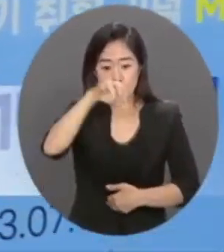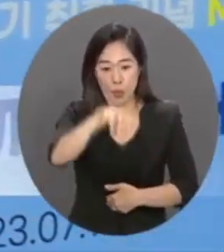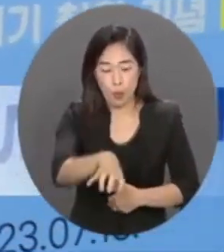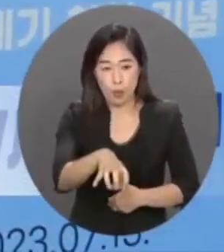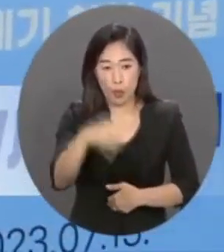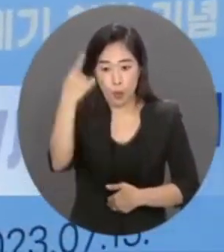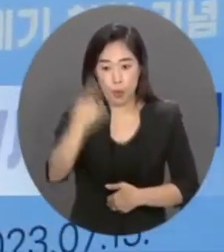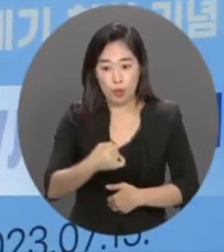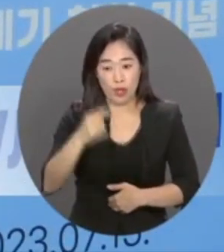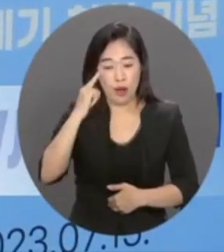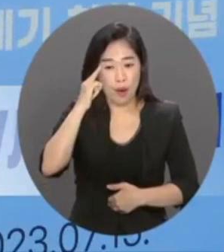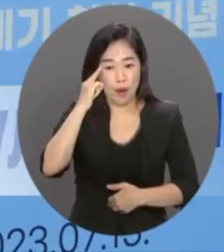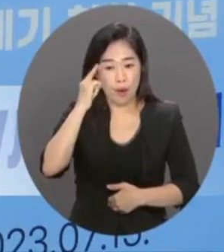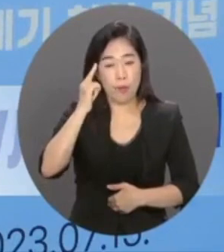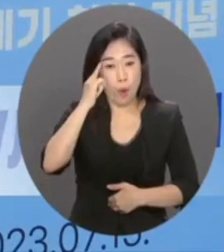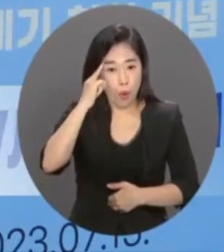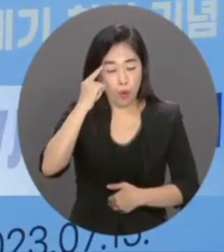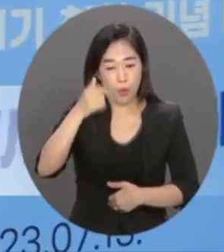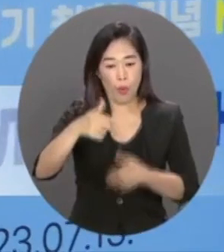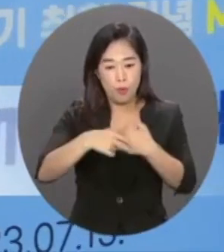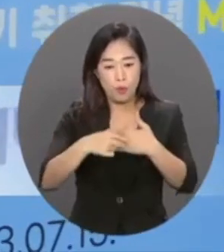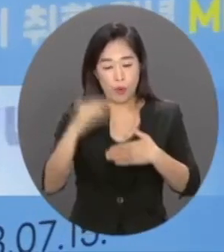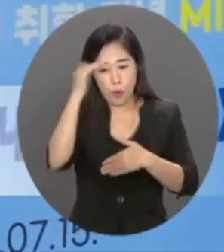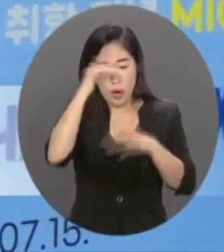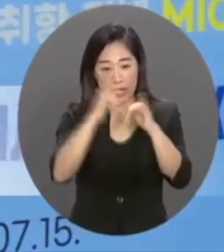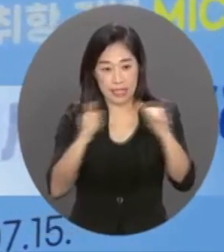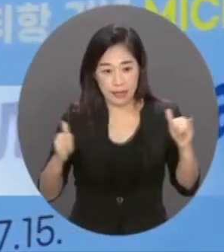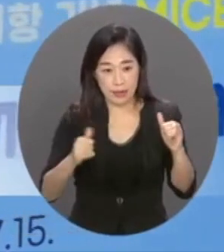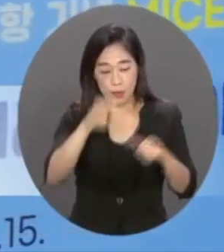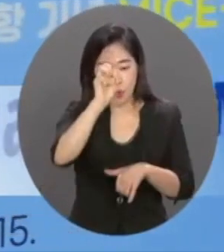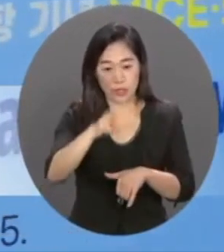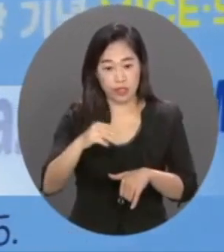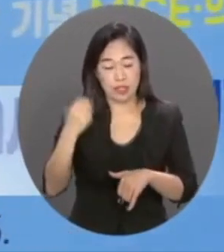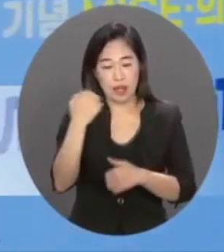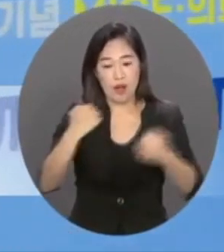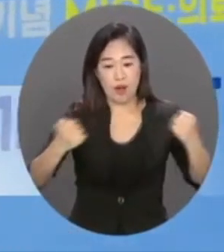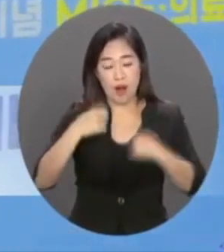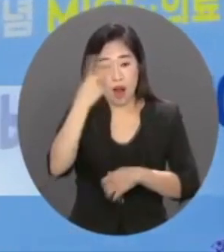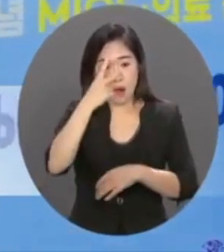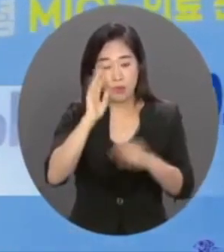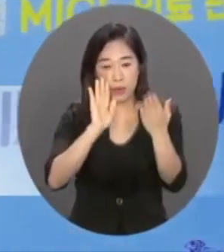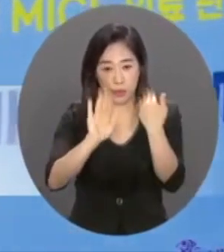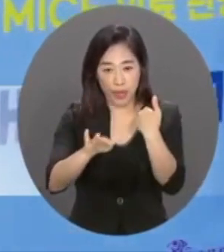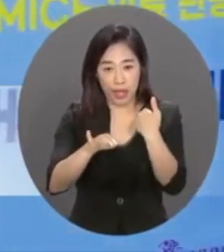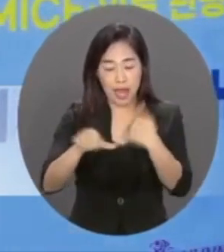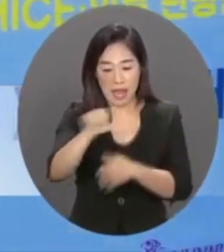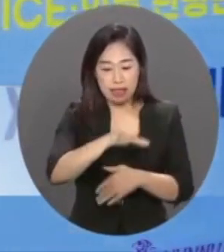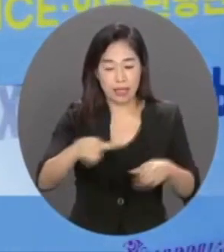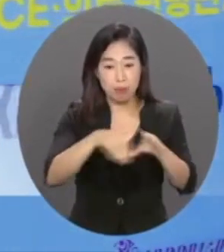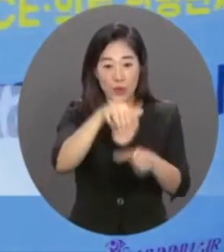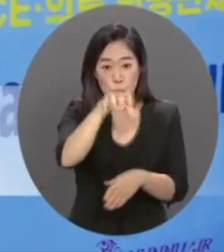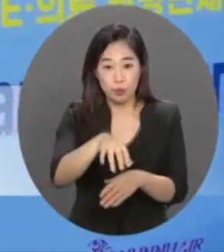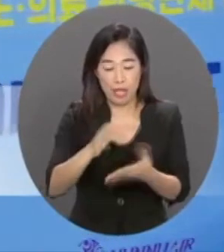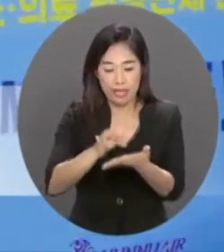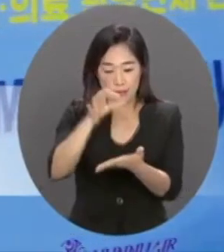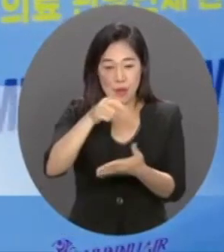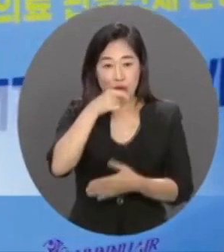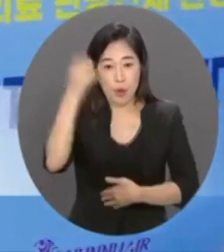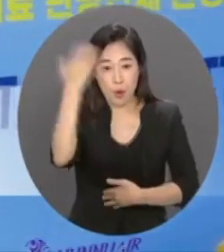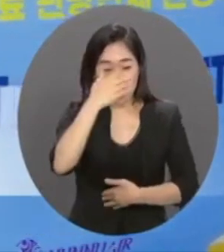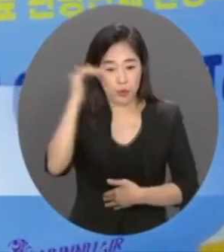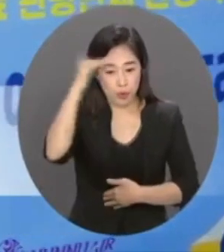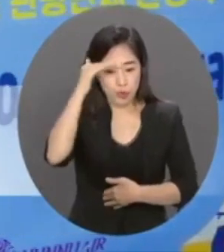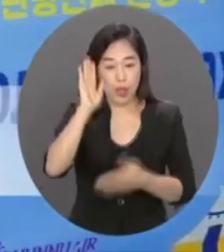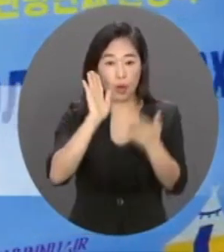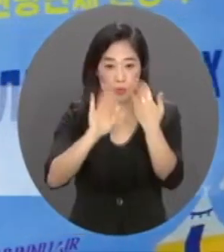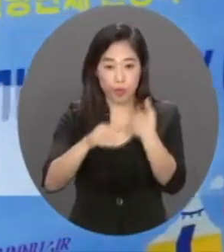입국한 몽골 의료관광객들은 광주에서 건강검진을 받은 뒤 아시아 문화전당과 담양 여수